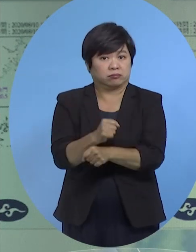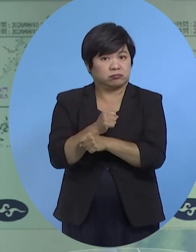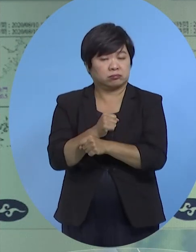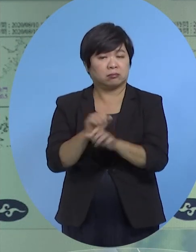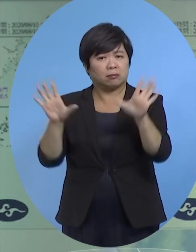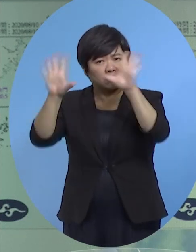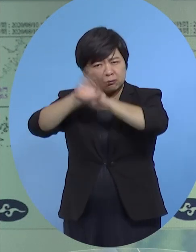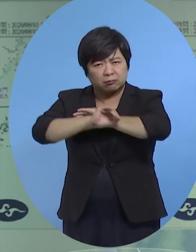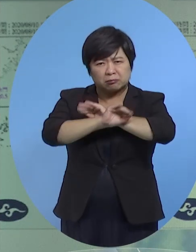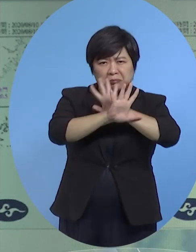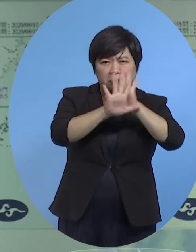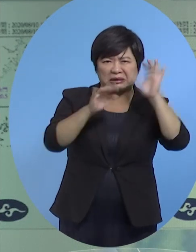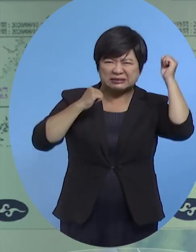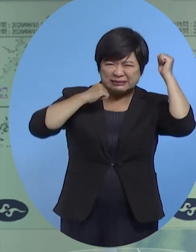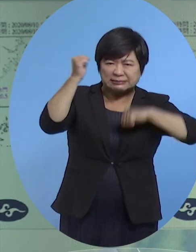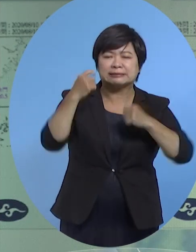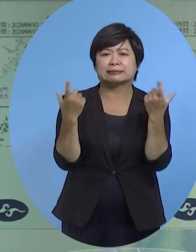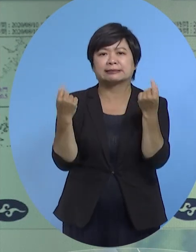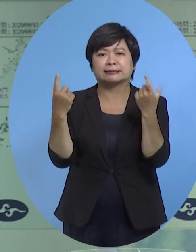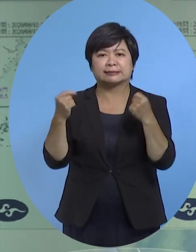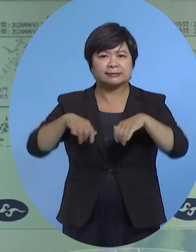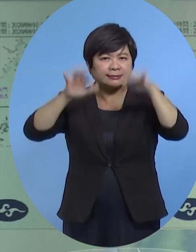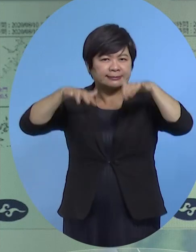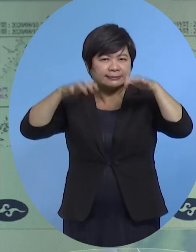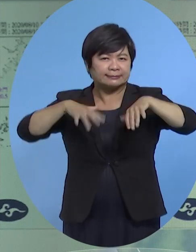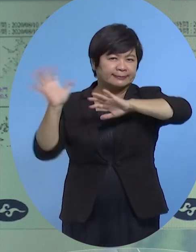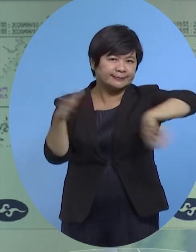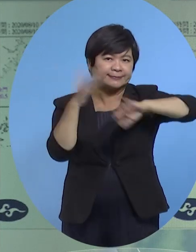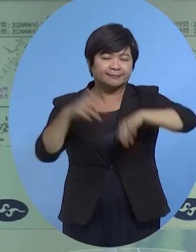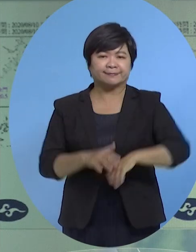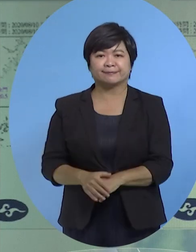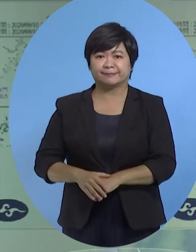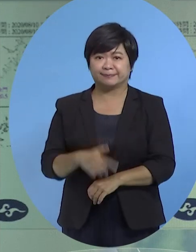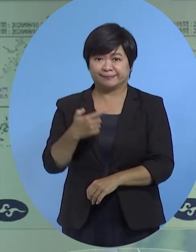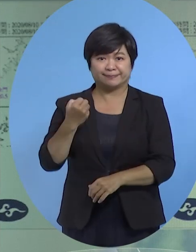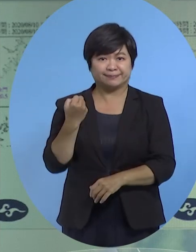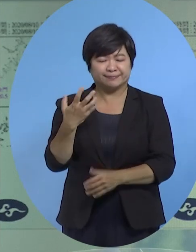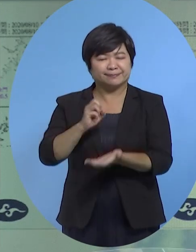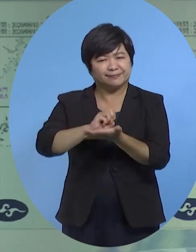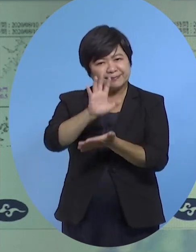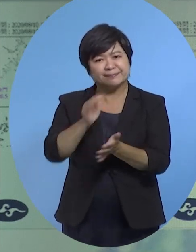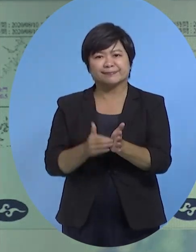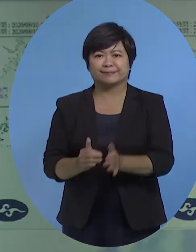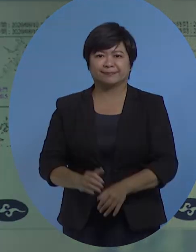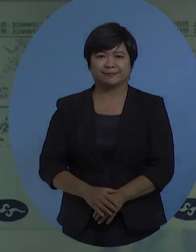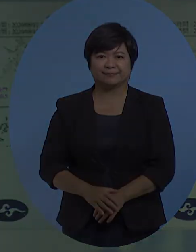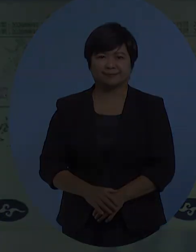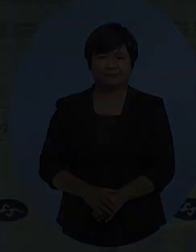上半天一定要特别留意强风豪雨的状况。以上就是这一节最新的动态说明。